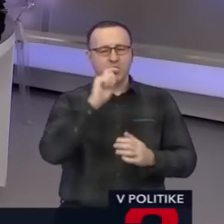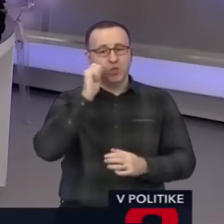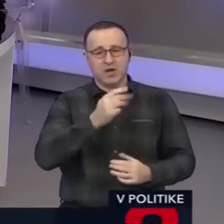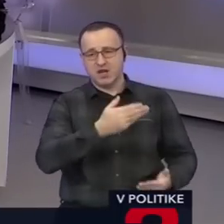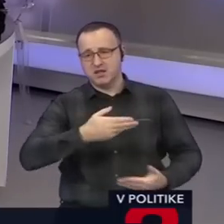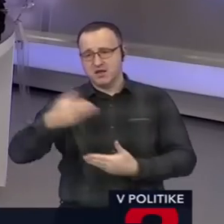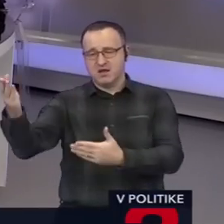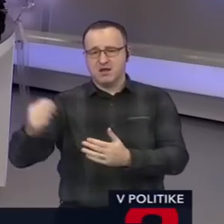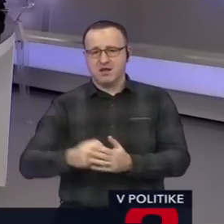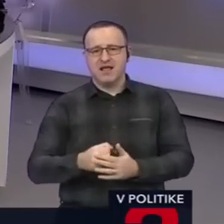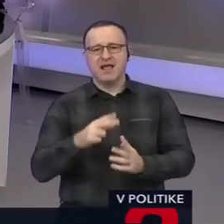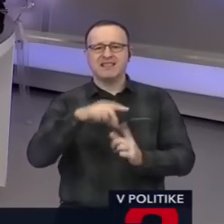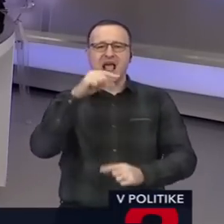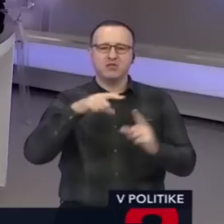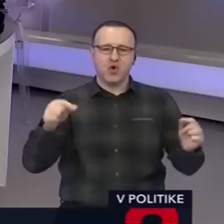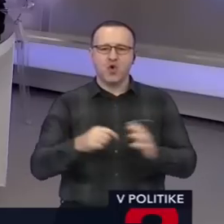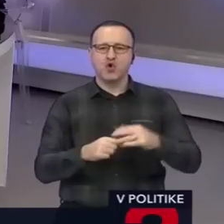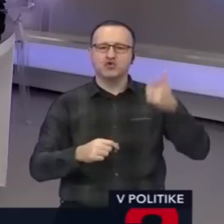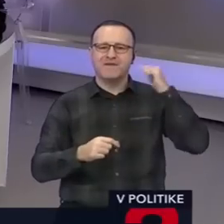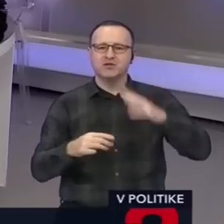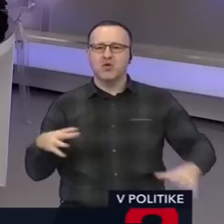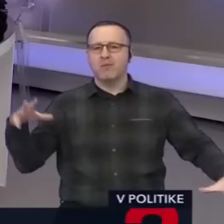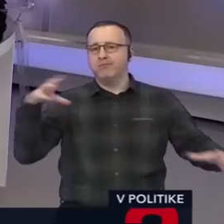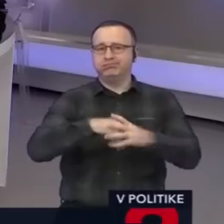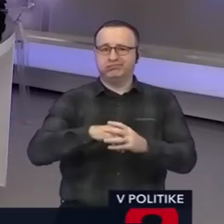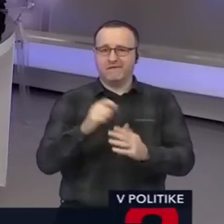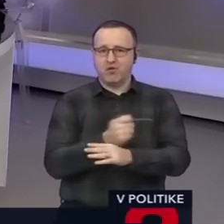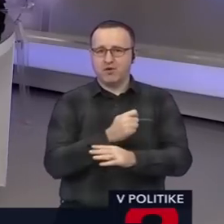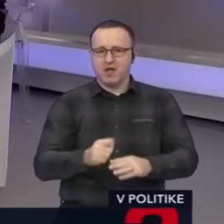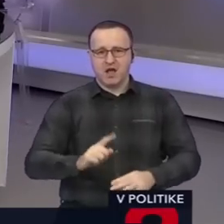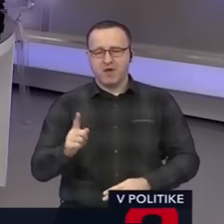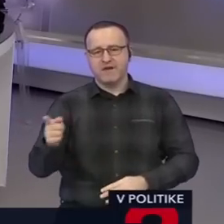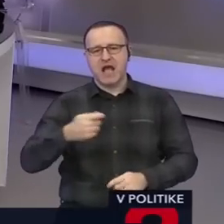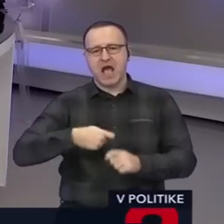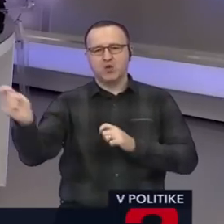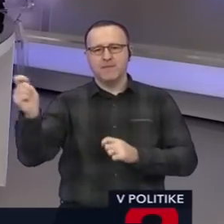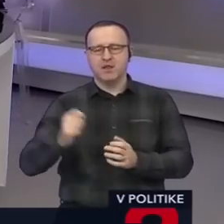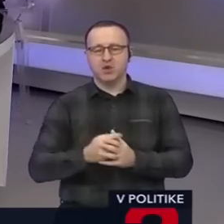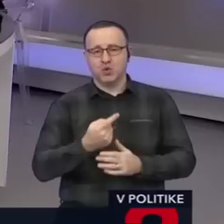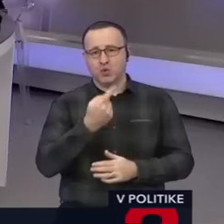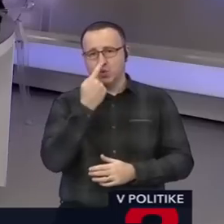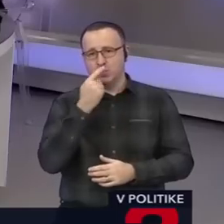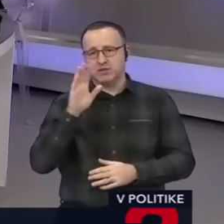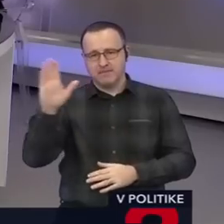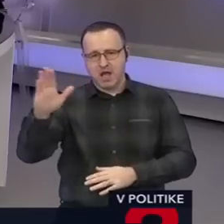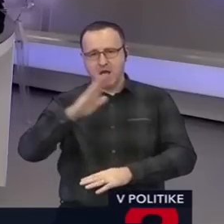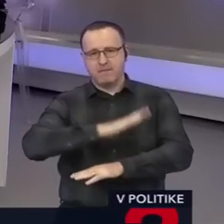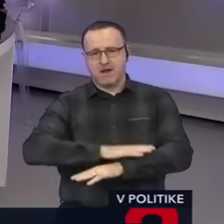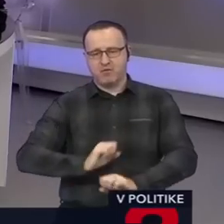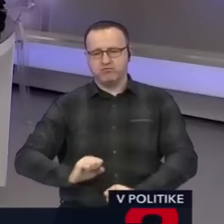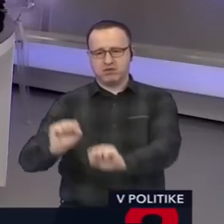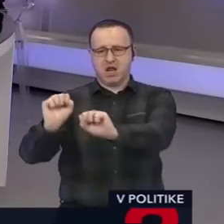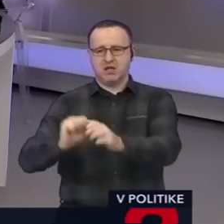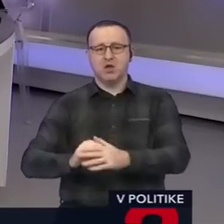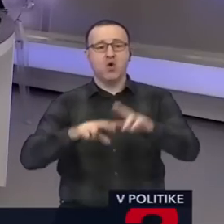nezatiahnete NATO a Slovensko do vojny, pretože argumentujú tým, že Rusko sa má právo brániť, ak sa